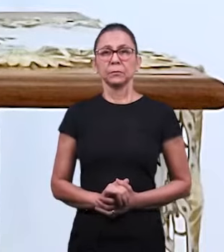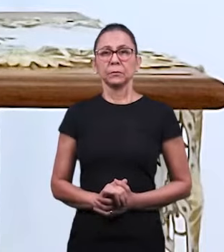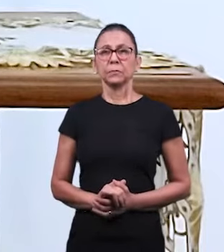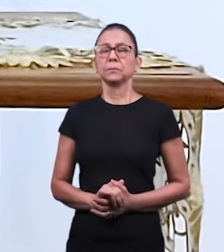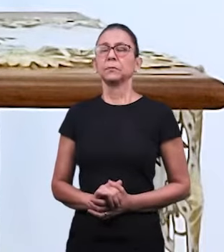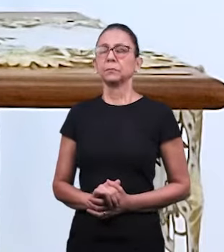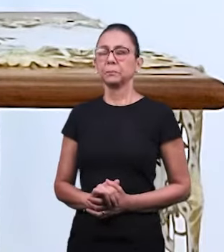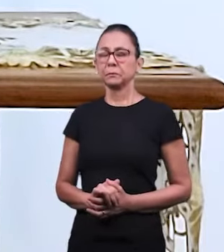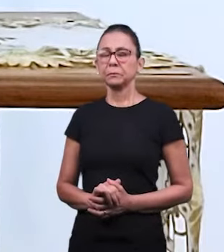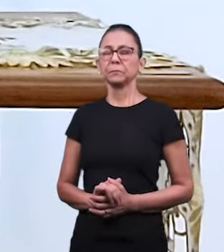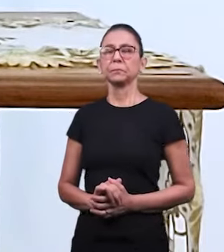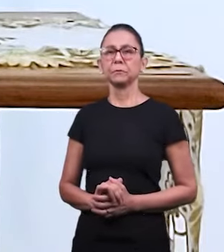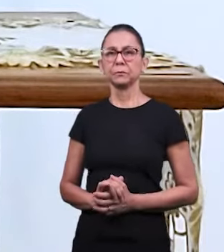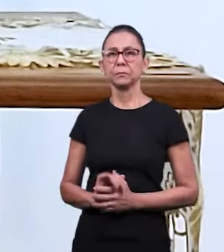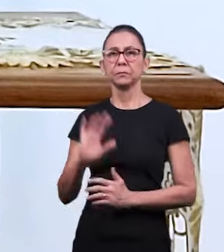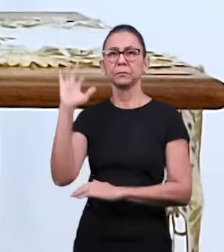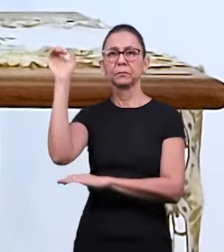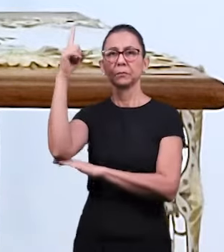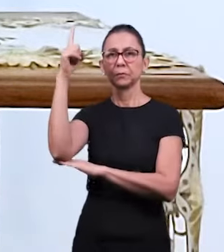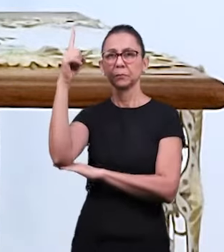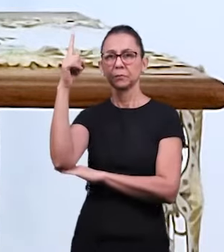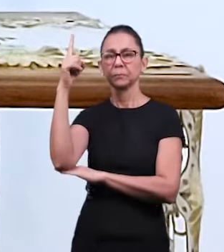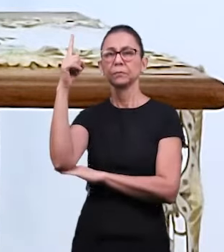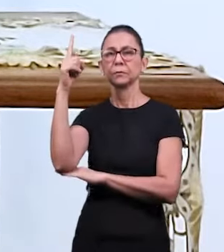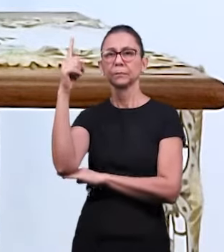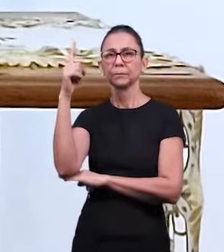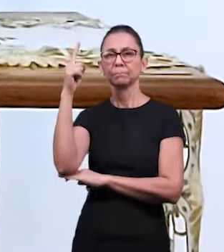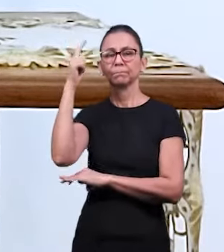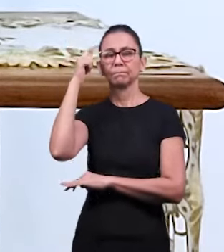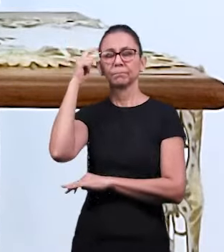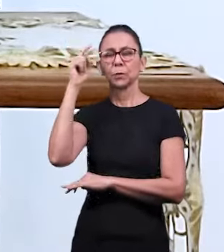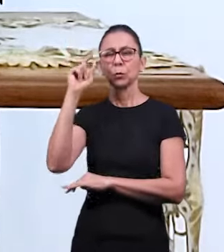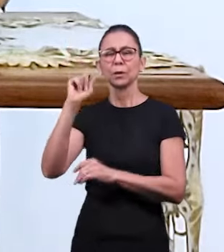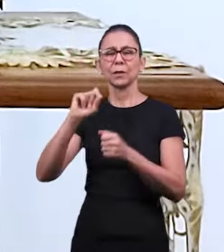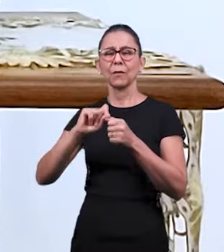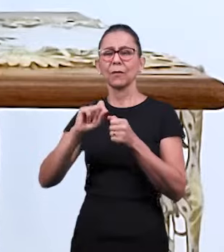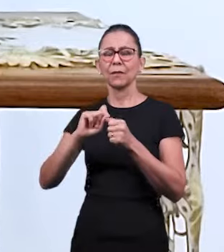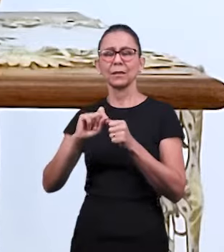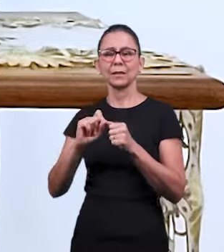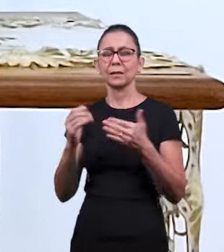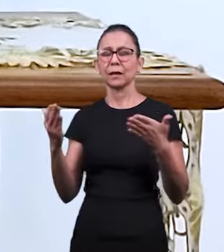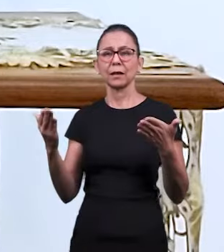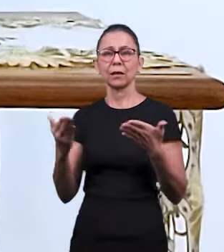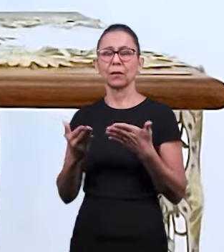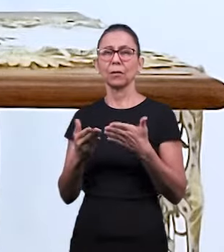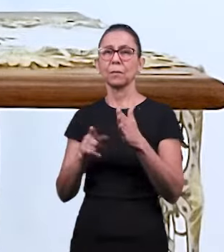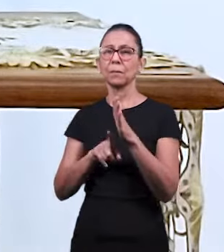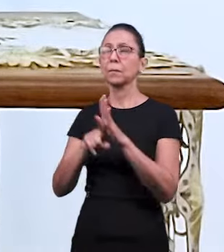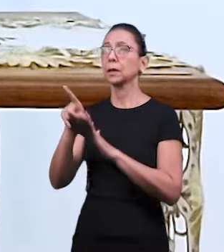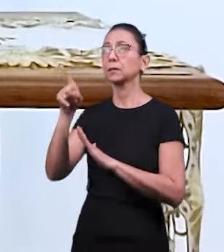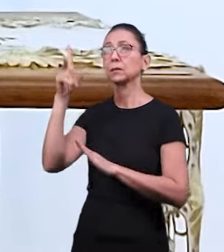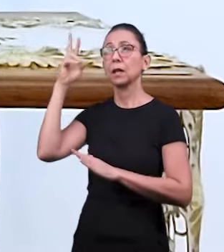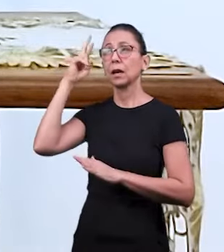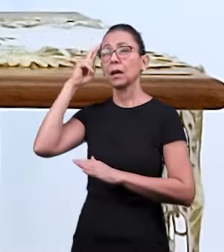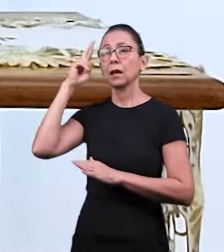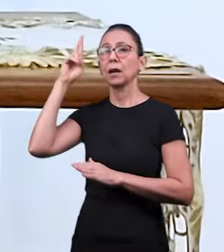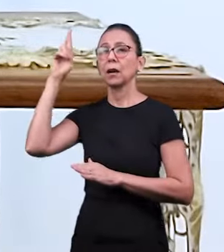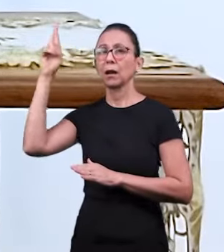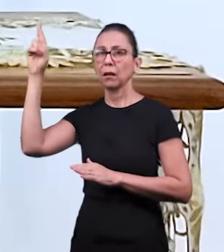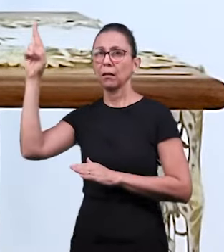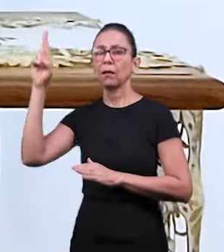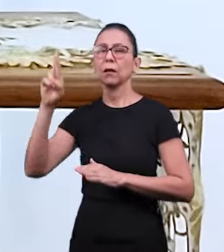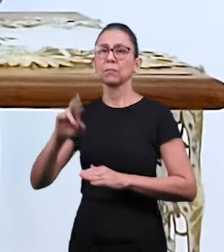Он говорит: жизнь моя в том, чтобы знать суверенную волю Божью. Победы, которые мы получаем